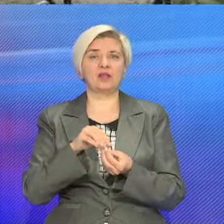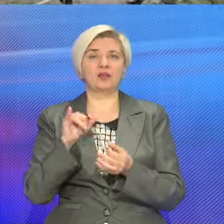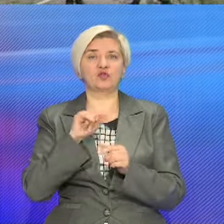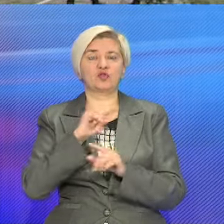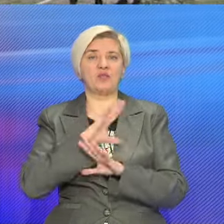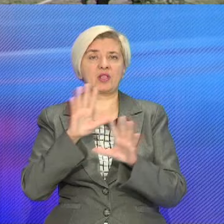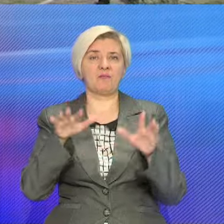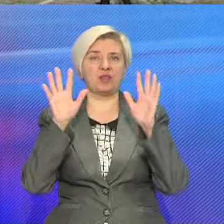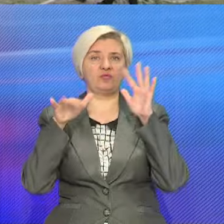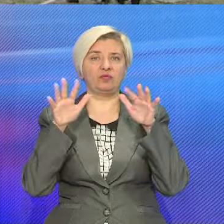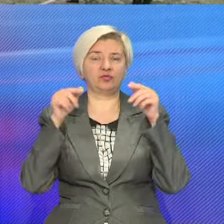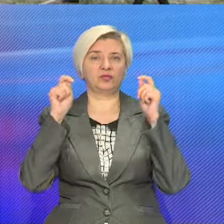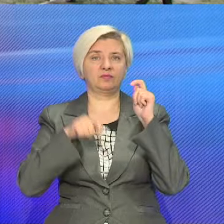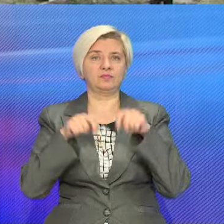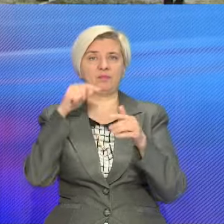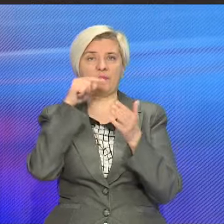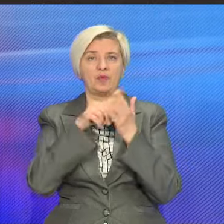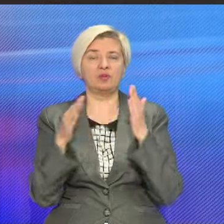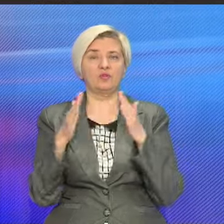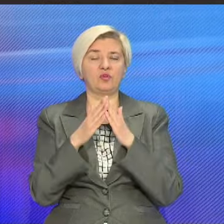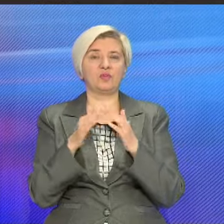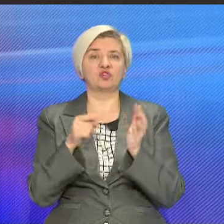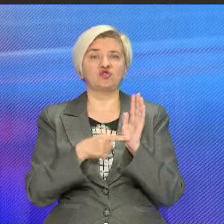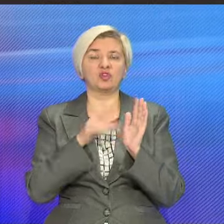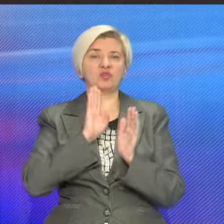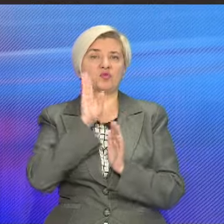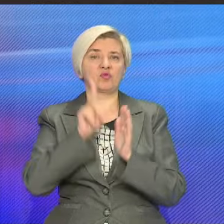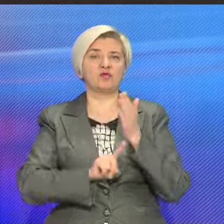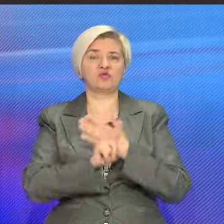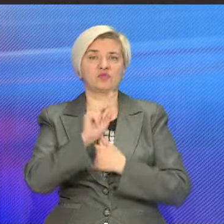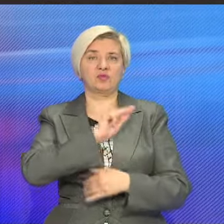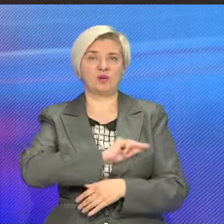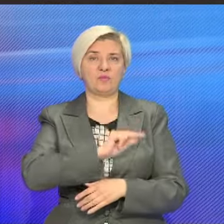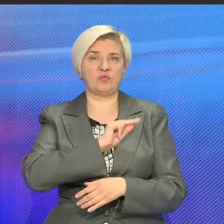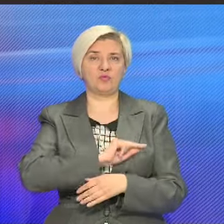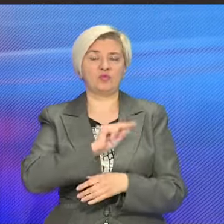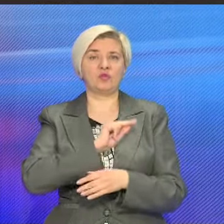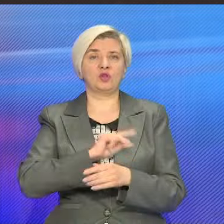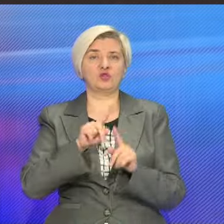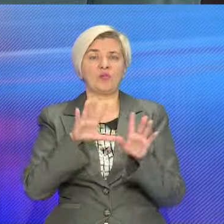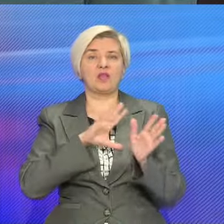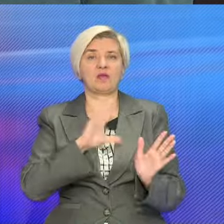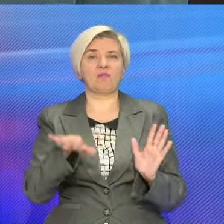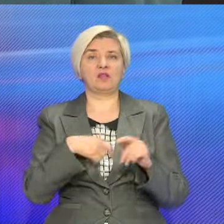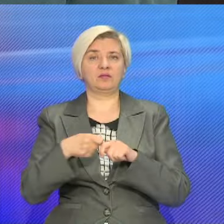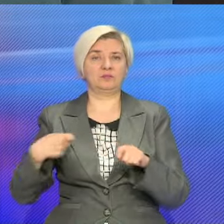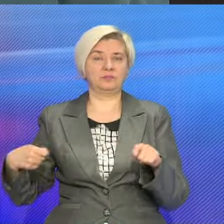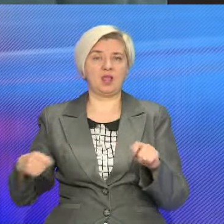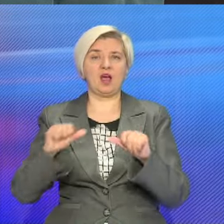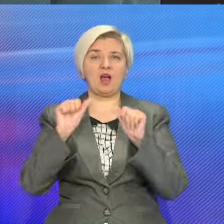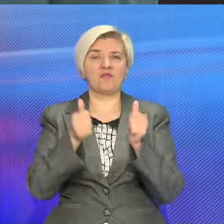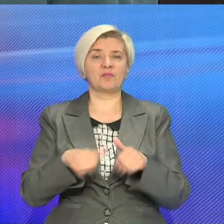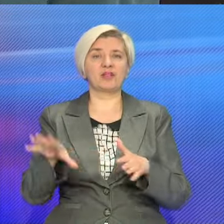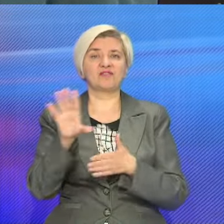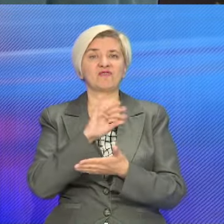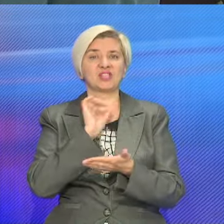заливало. В 6 утра уже работает комиссия Белого страха, для того, чтобы тоже не оттягивать, а оформлять